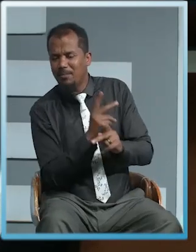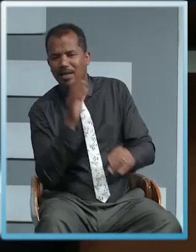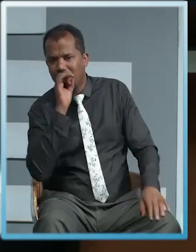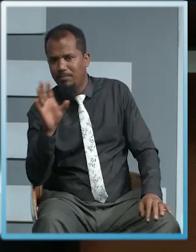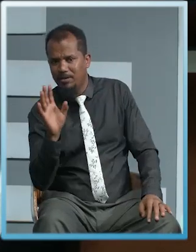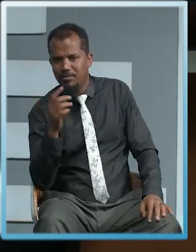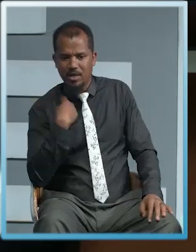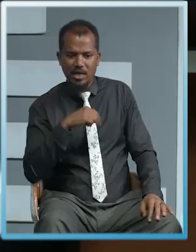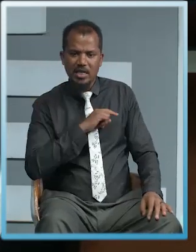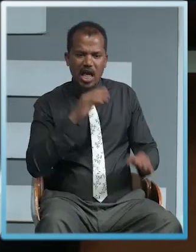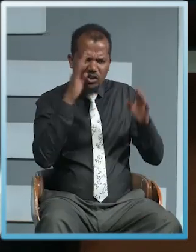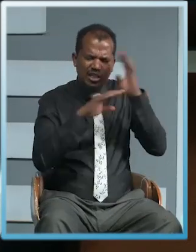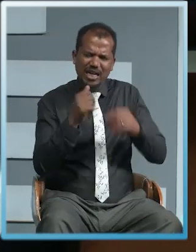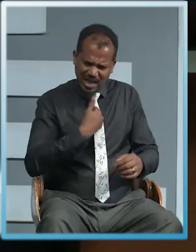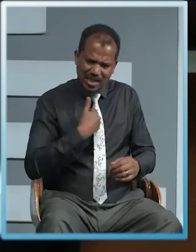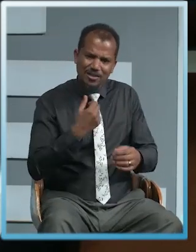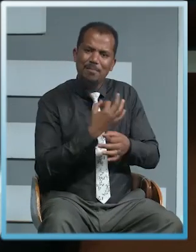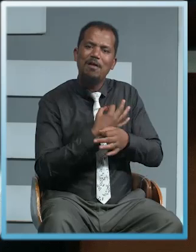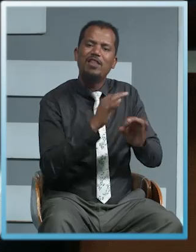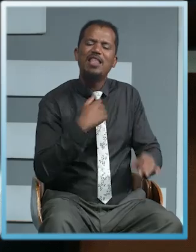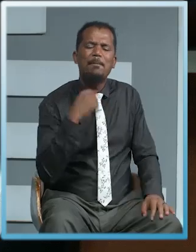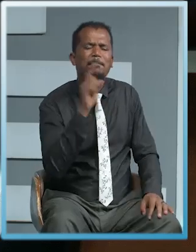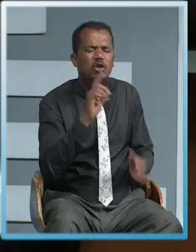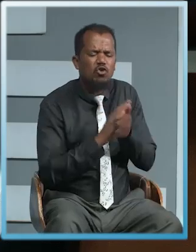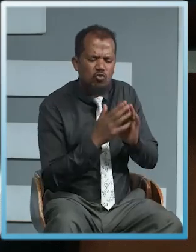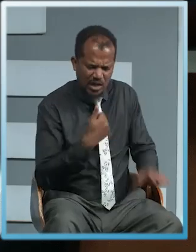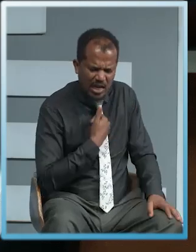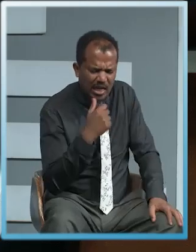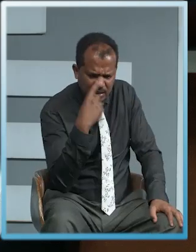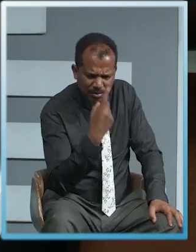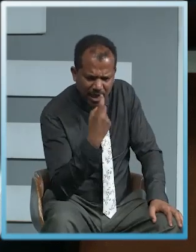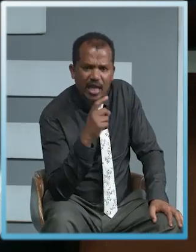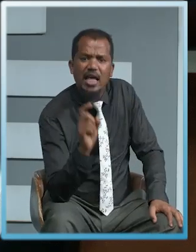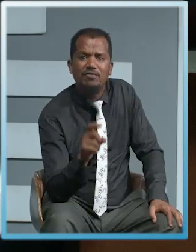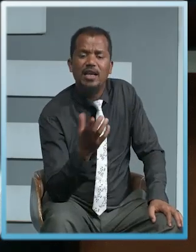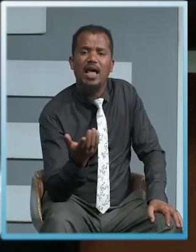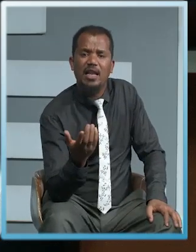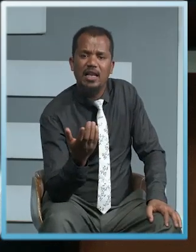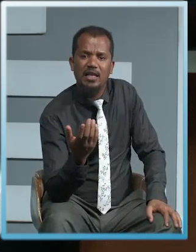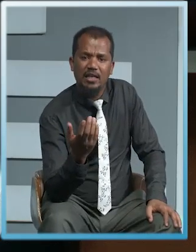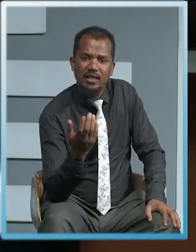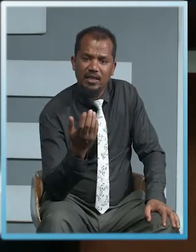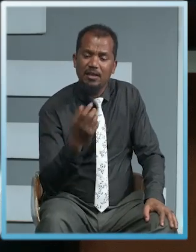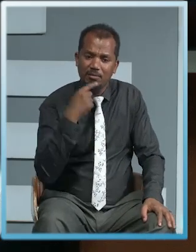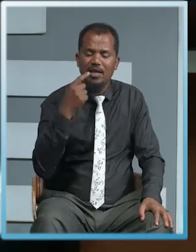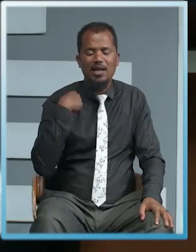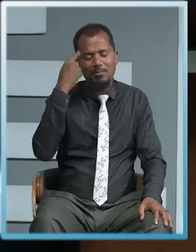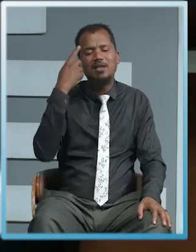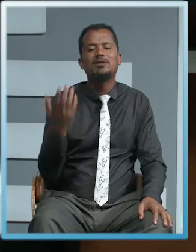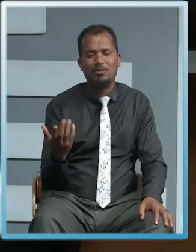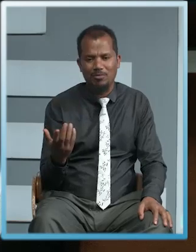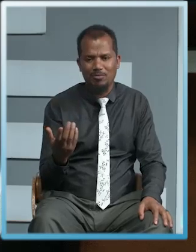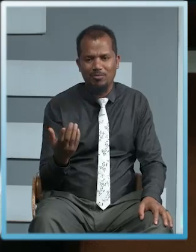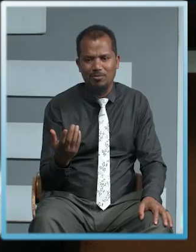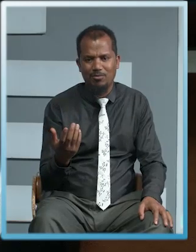ያለብን እኛ የዚህ ችግር መፍትሄ አካለመሆን ምን እንሆን ብለን ራሳችንን መጠየቅ አለብን ብዬ ነው